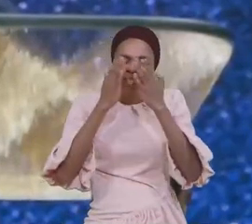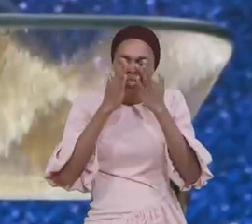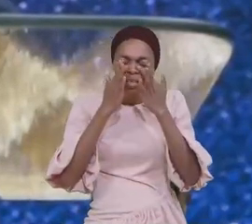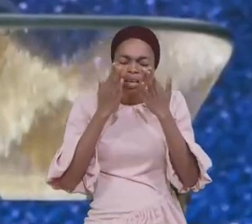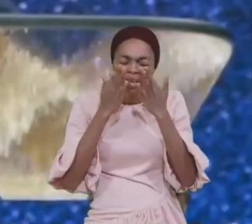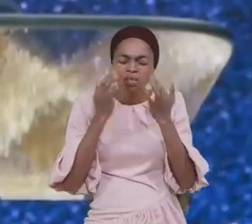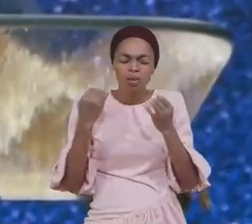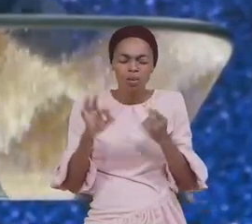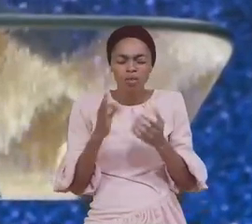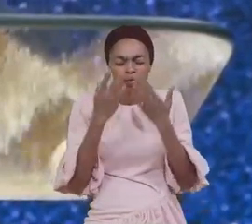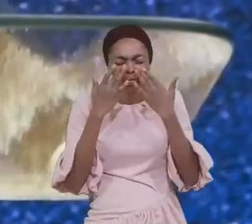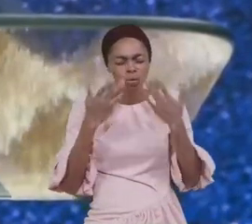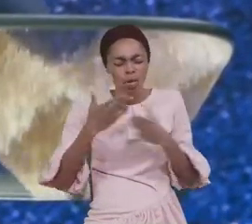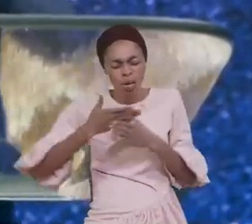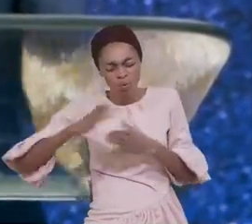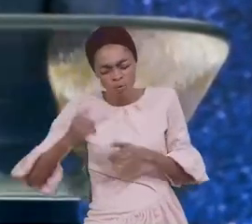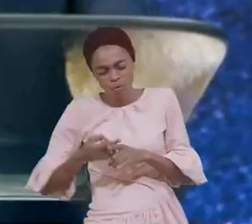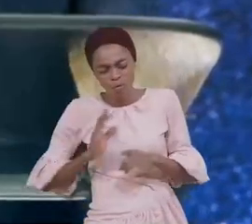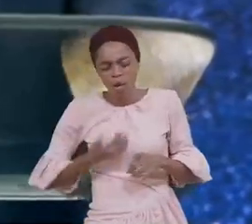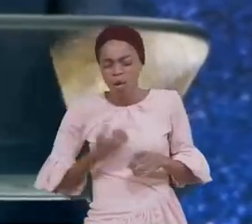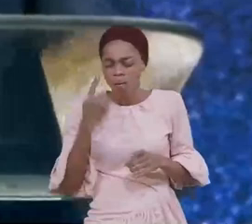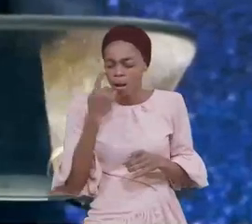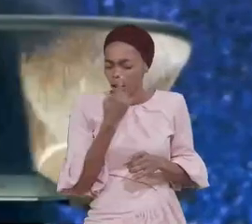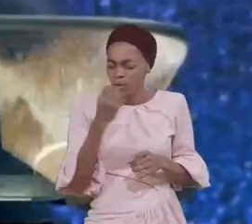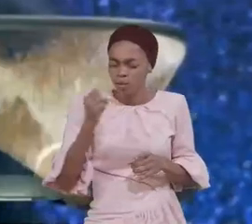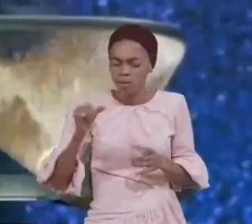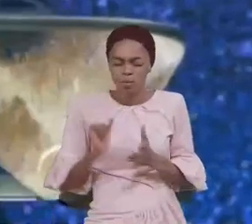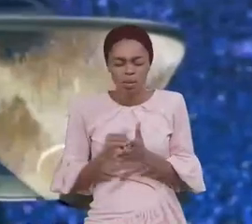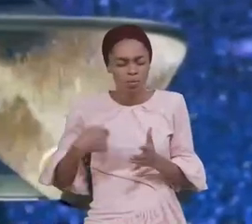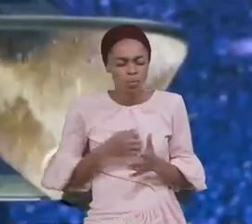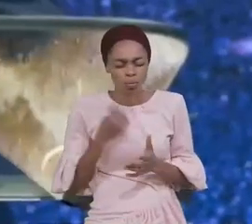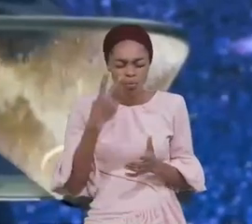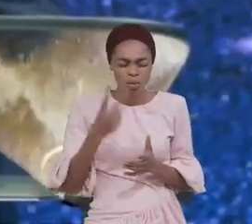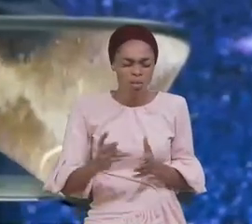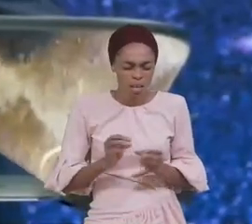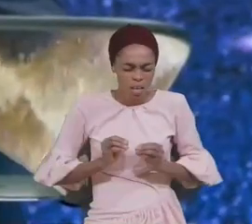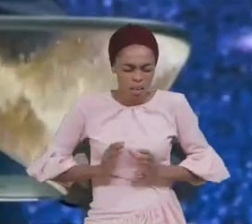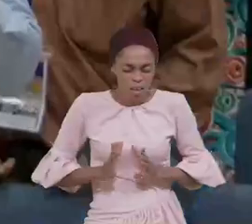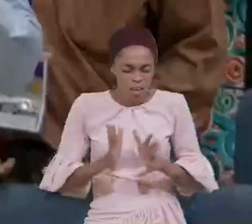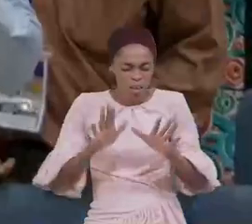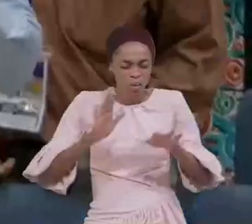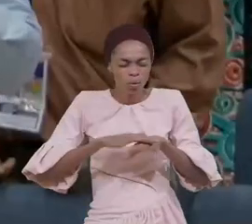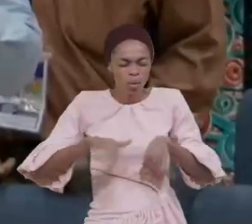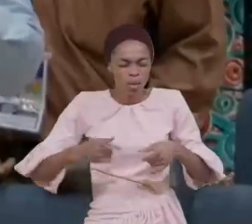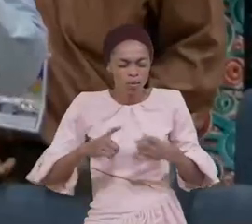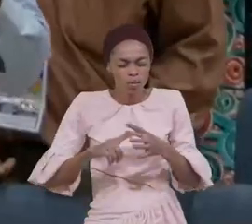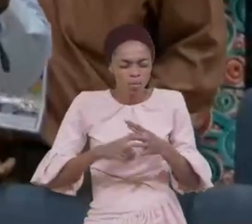la tristesse de nos yeux, afin de mieux voir clair, comment recommencer à